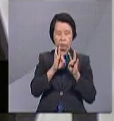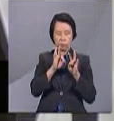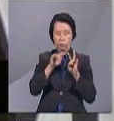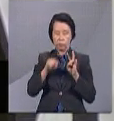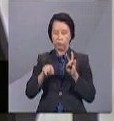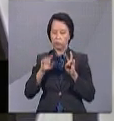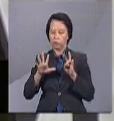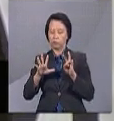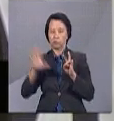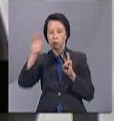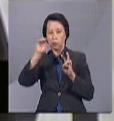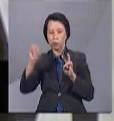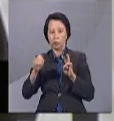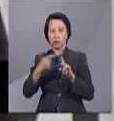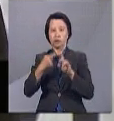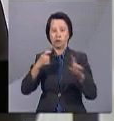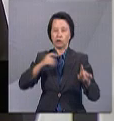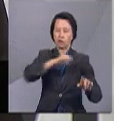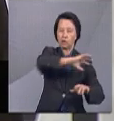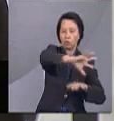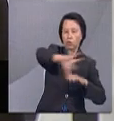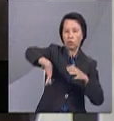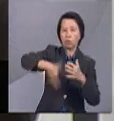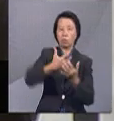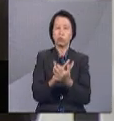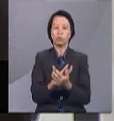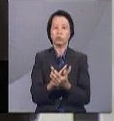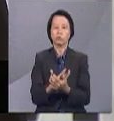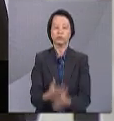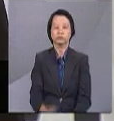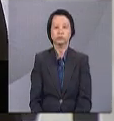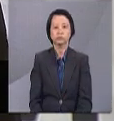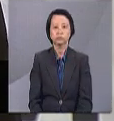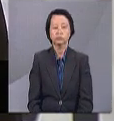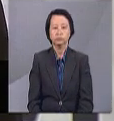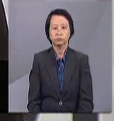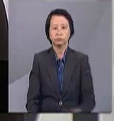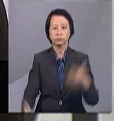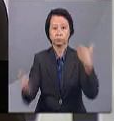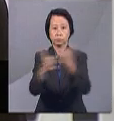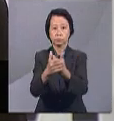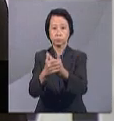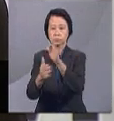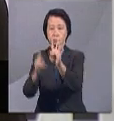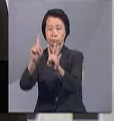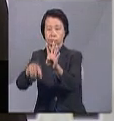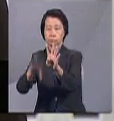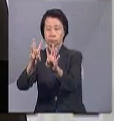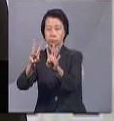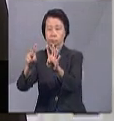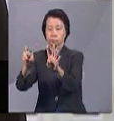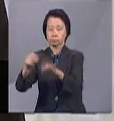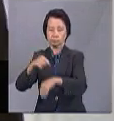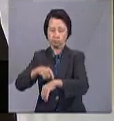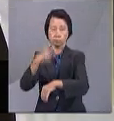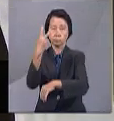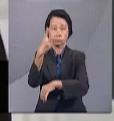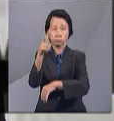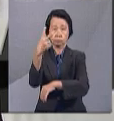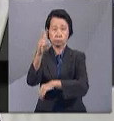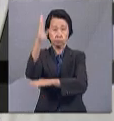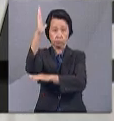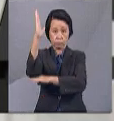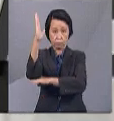500 daripada jumlah keseluruhan kiss sehingga 4 Jun 2020 12.00 tengah hari